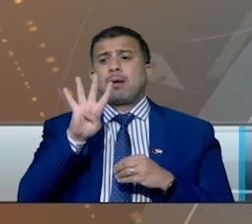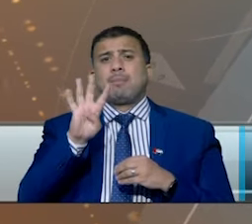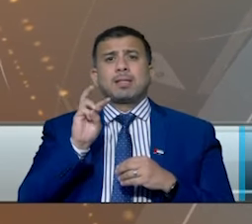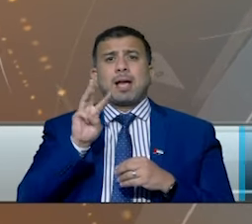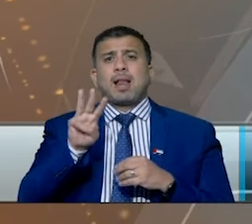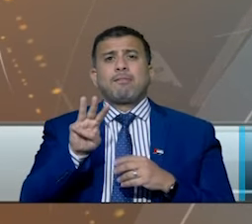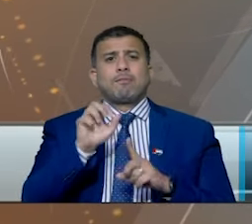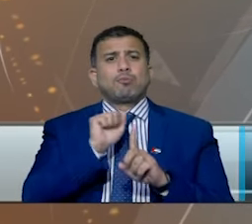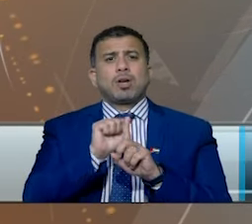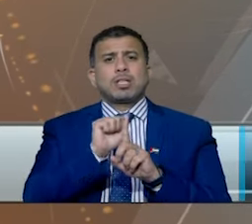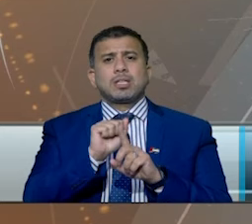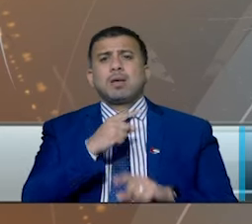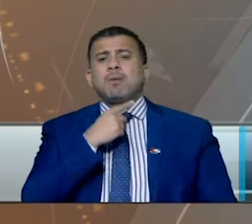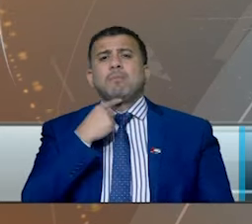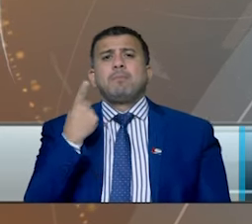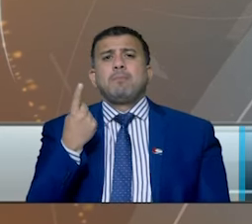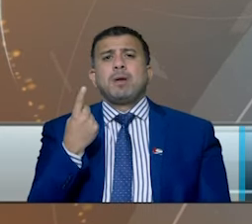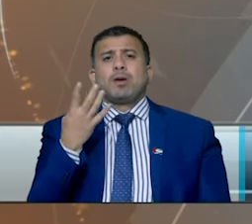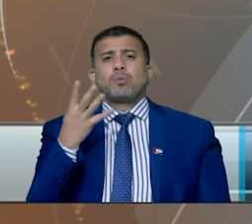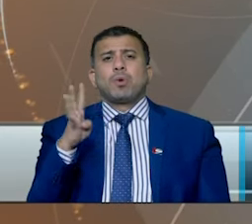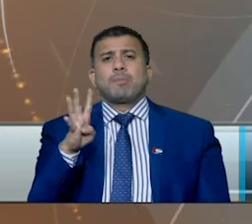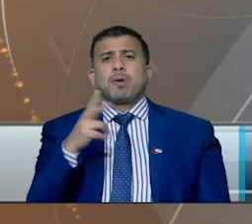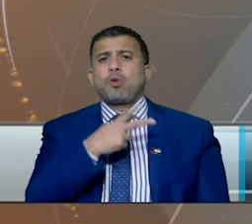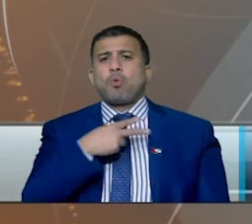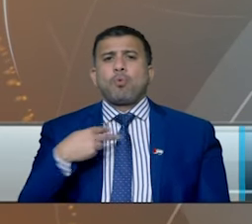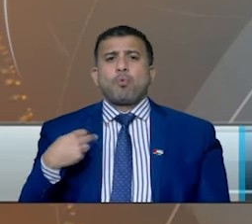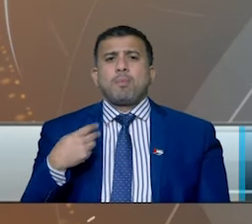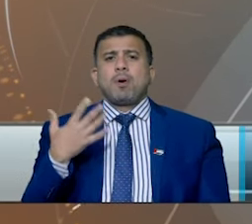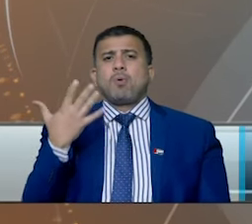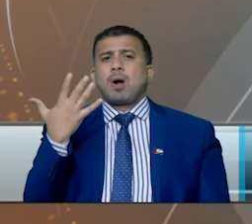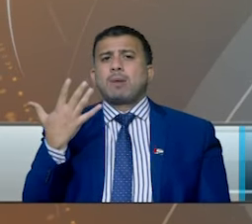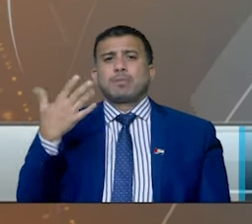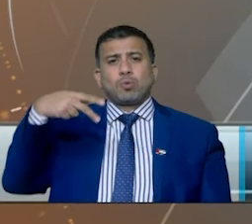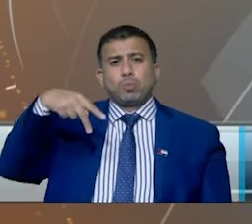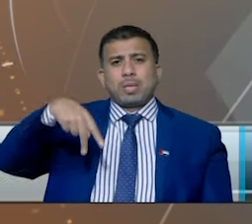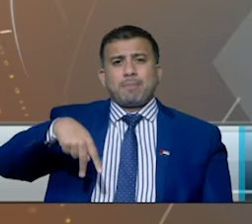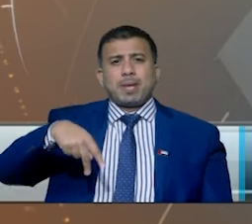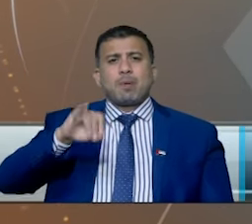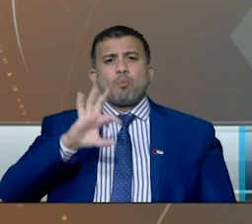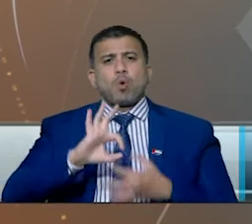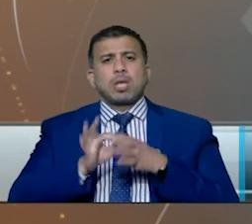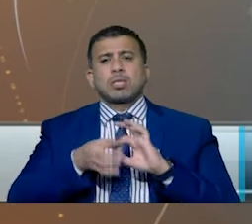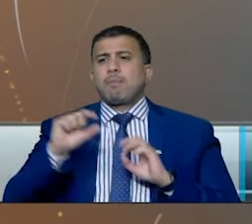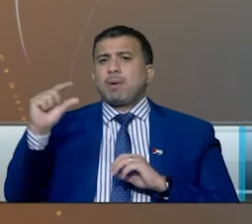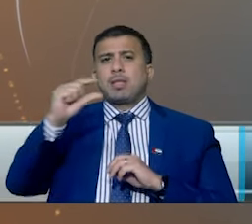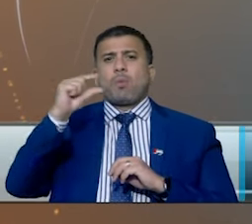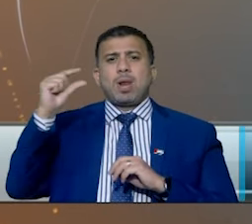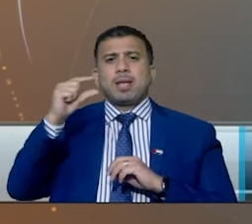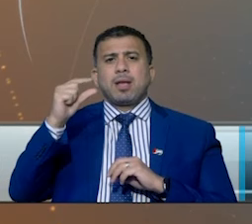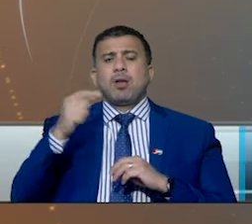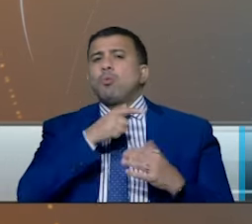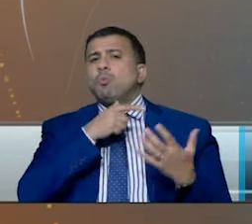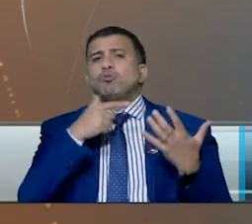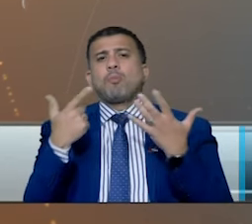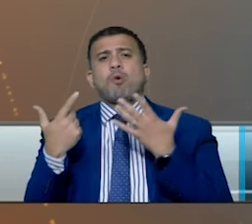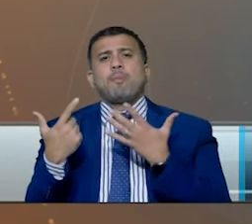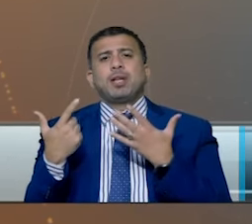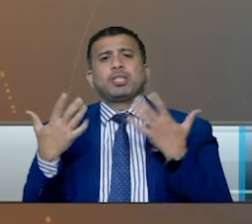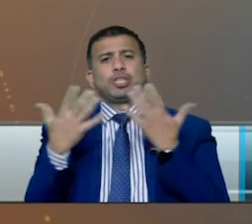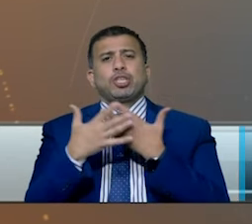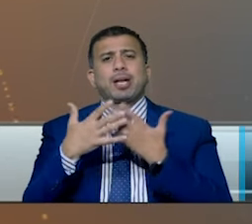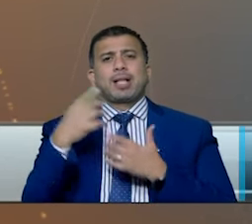من 4 الا متخصص من 140 حكومه و85 منظمه ال دوليه